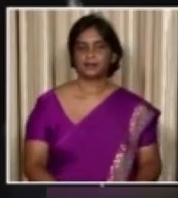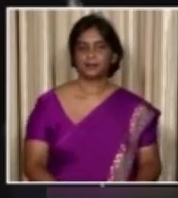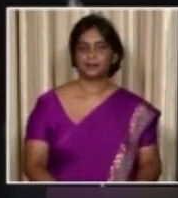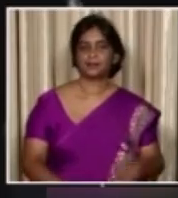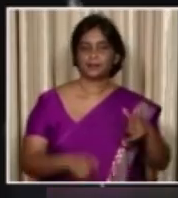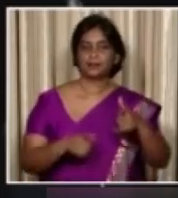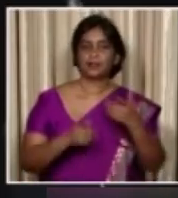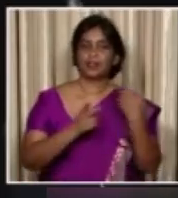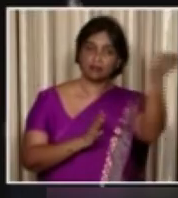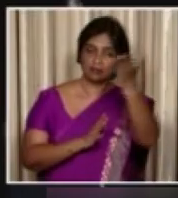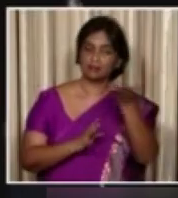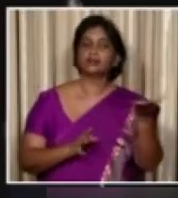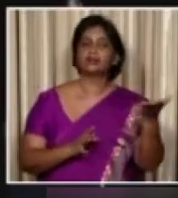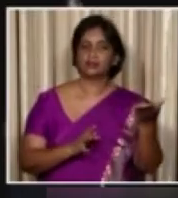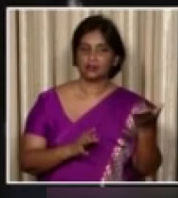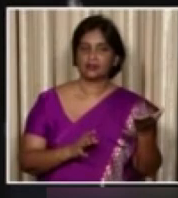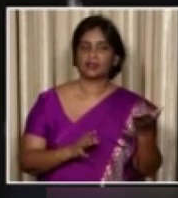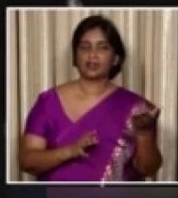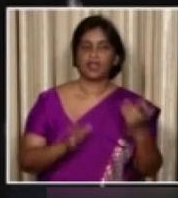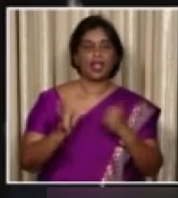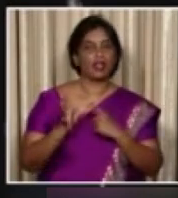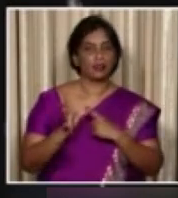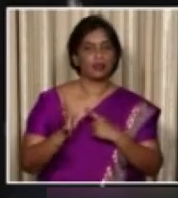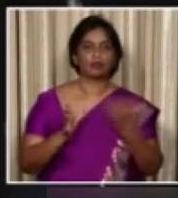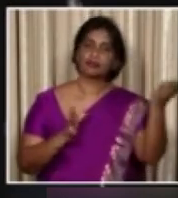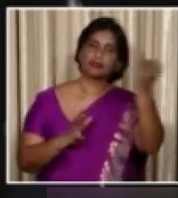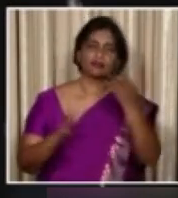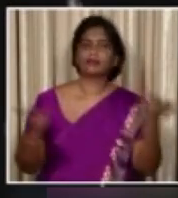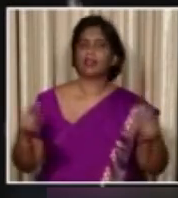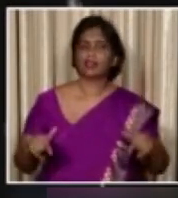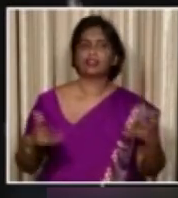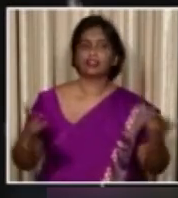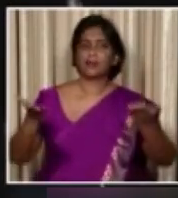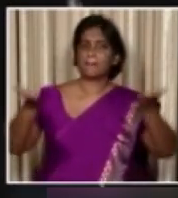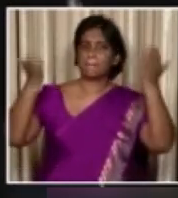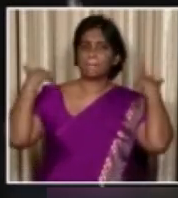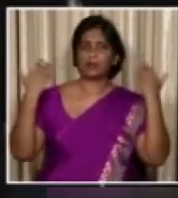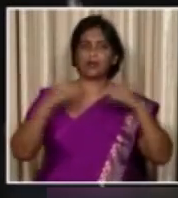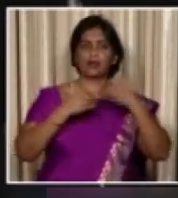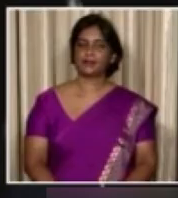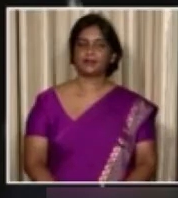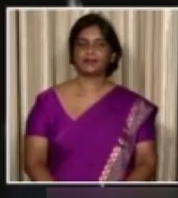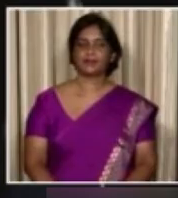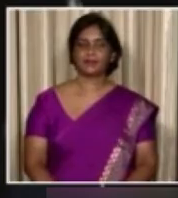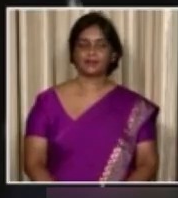දර දීපු කිරියැල්ල මැතිතුමා. අපි මේ අබේසිංහ ඔබතුමන්ලා කොහෙද දැන්? ඔය පිටිපස්සේ දැන් ඉස්සරහ ඉන්න ජීඑල්පී